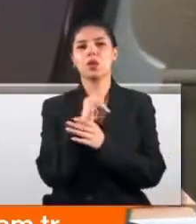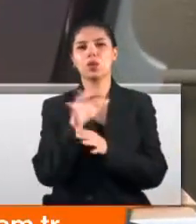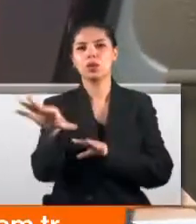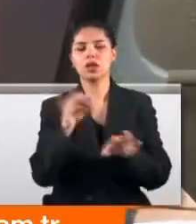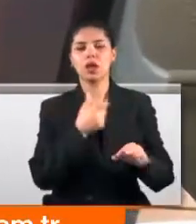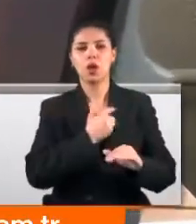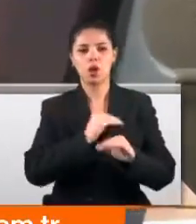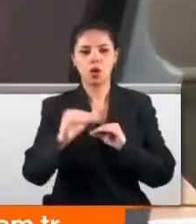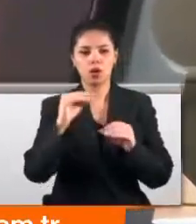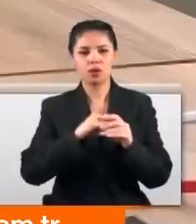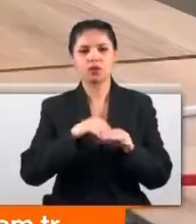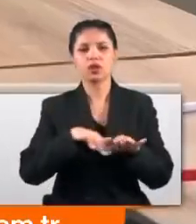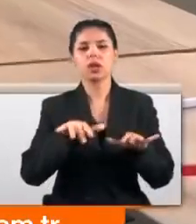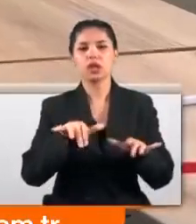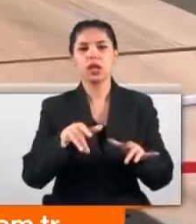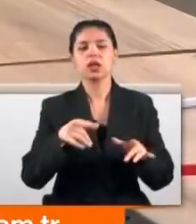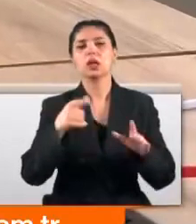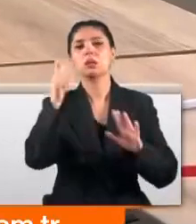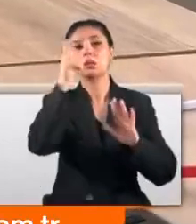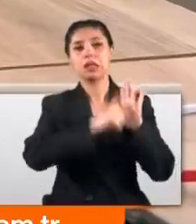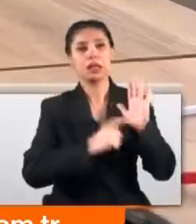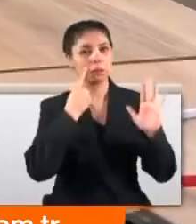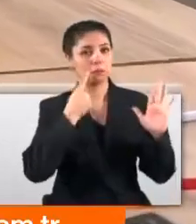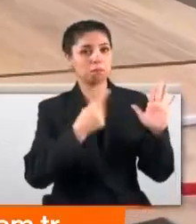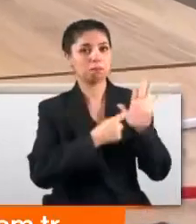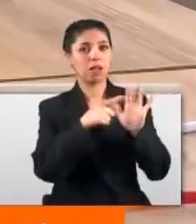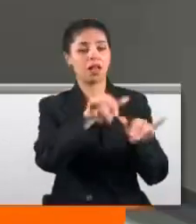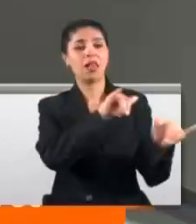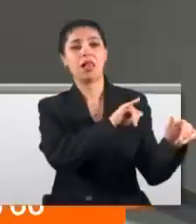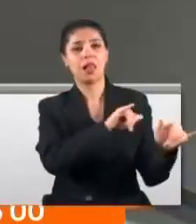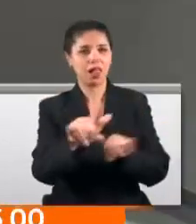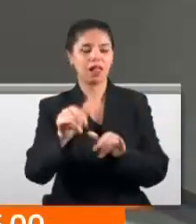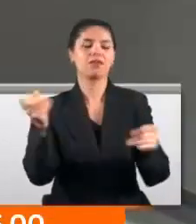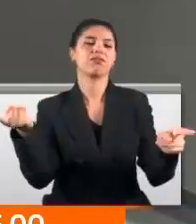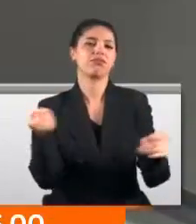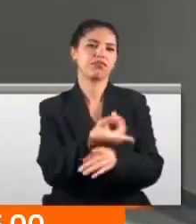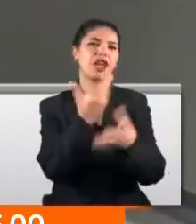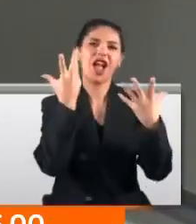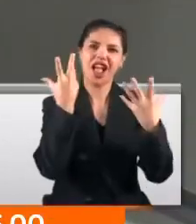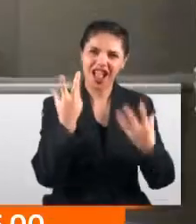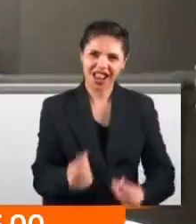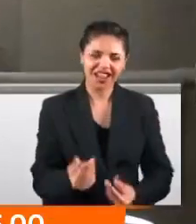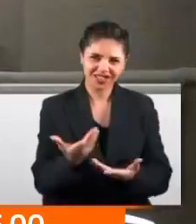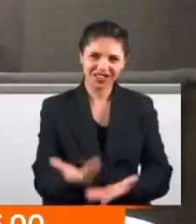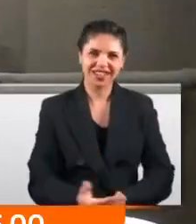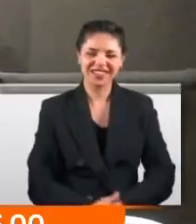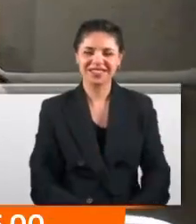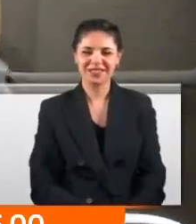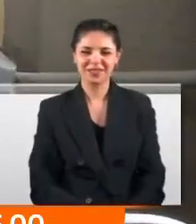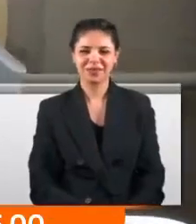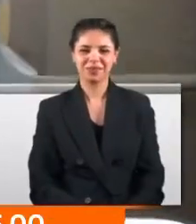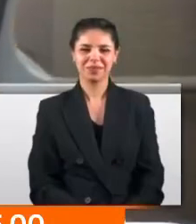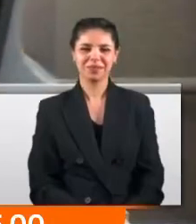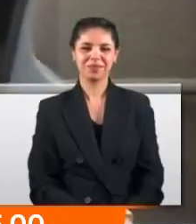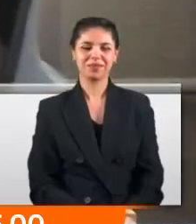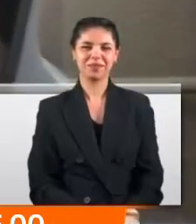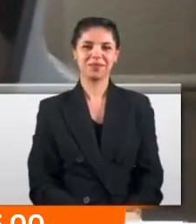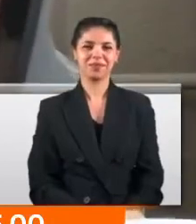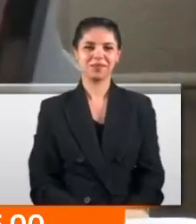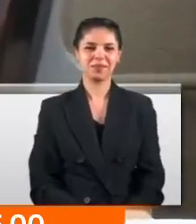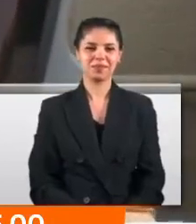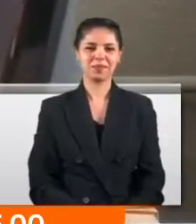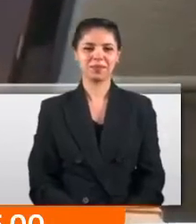öğrenciler içinse yazılım, robotik kodlama, ofis programları, Arduino programlama, bilgisayarda doküman hazırlama ve